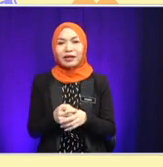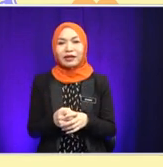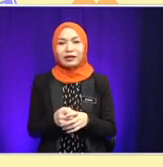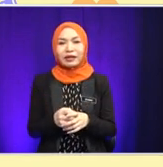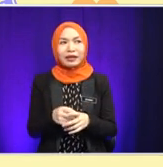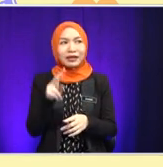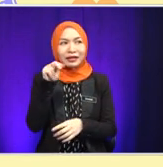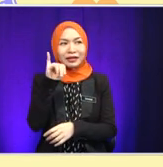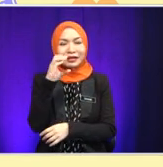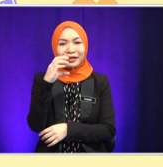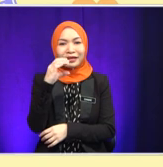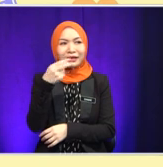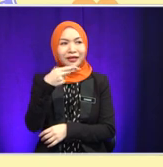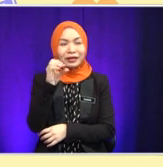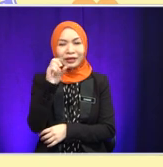dia